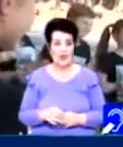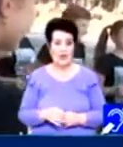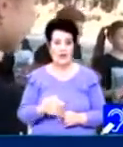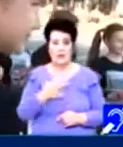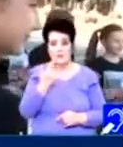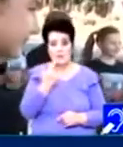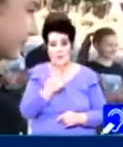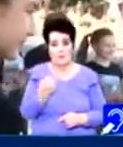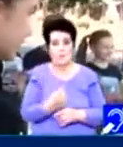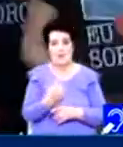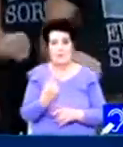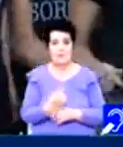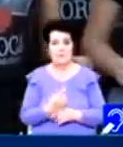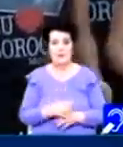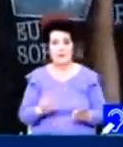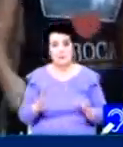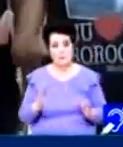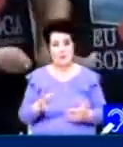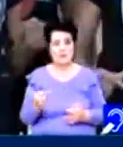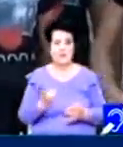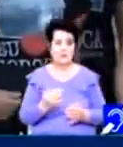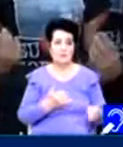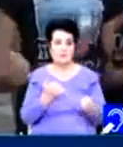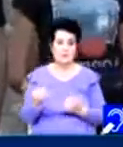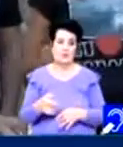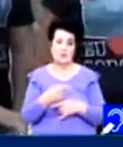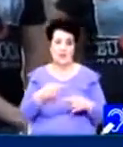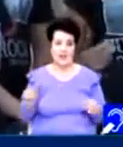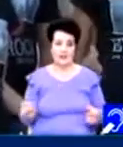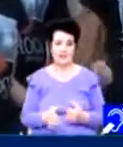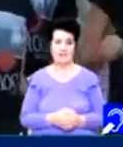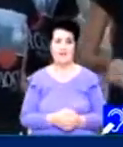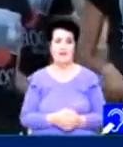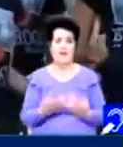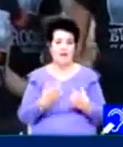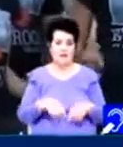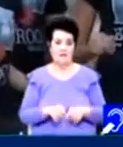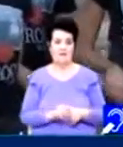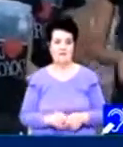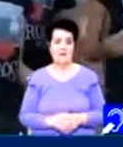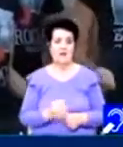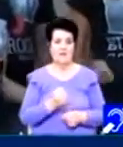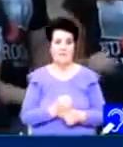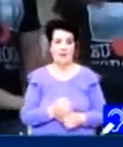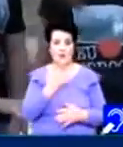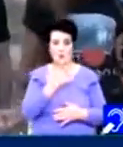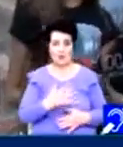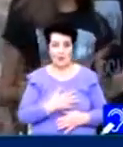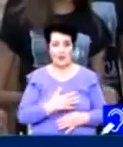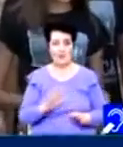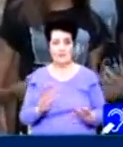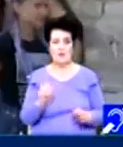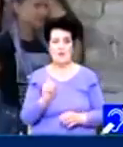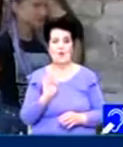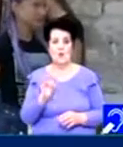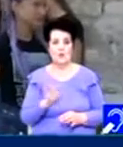permanent primii și primii. Sunt și momente când trebuie decedat și la alții locurile de frunte, așa. Eu tot ce fac, eu fac cu dragoste pentru corul, pentru